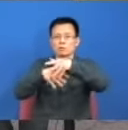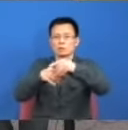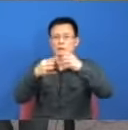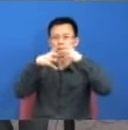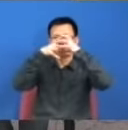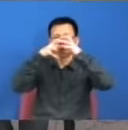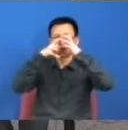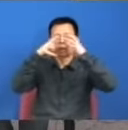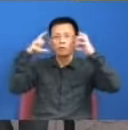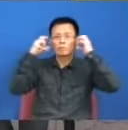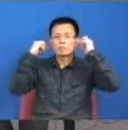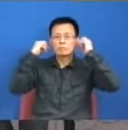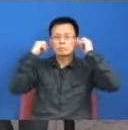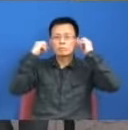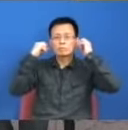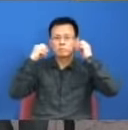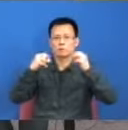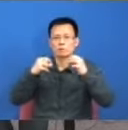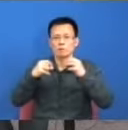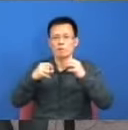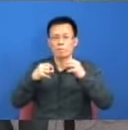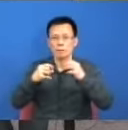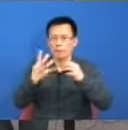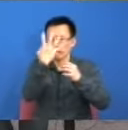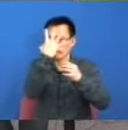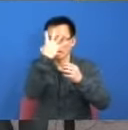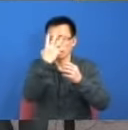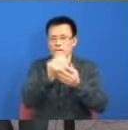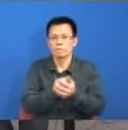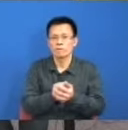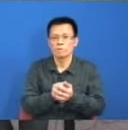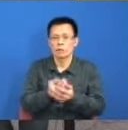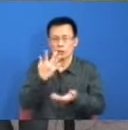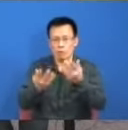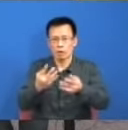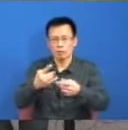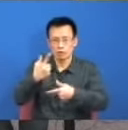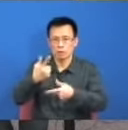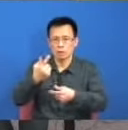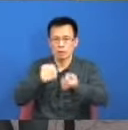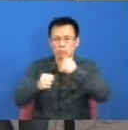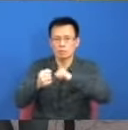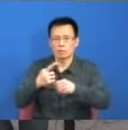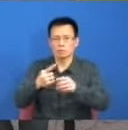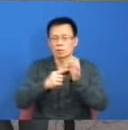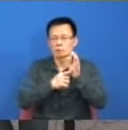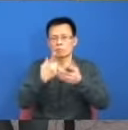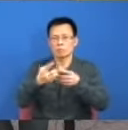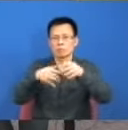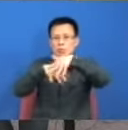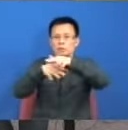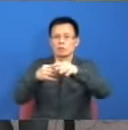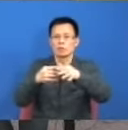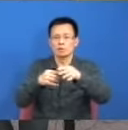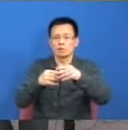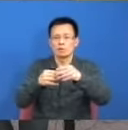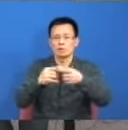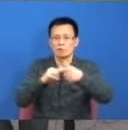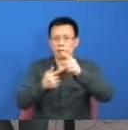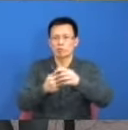然他們那個可能是一種的你說可能他的一種不知道什麼的行為藝術也好，或者他示威的模式也好，那他們是